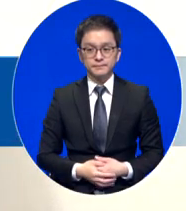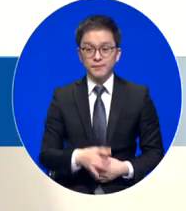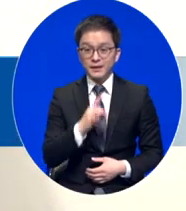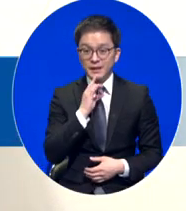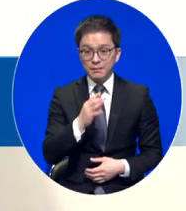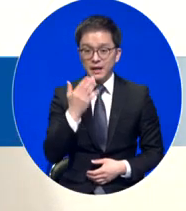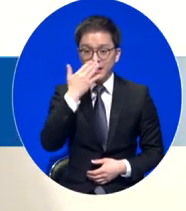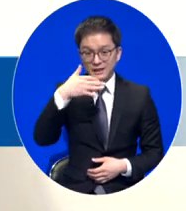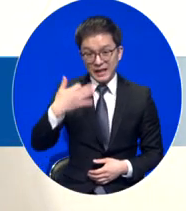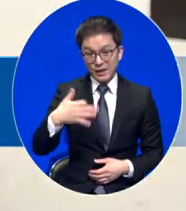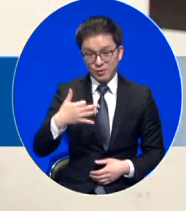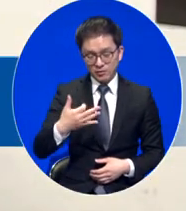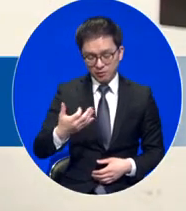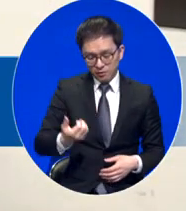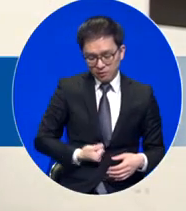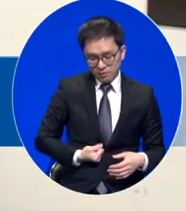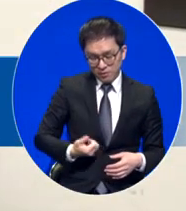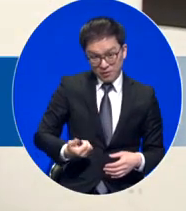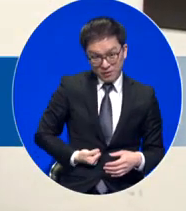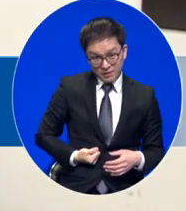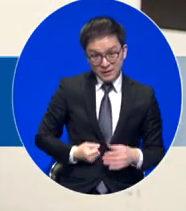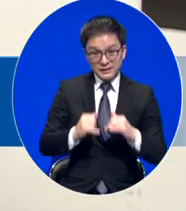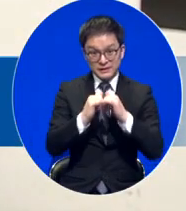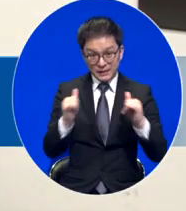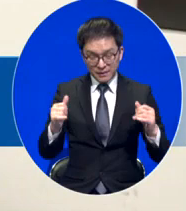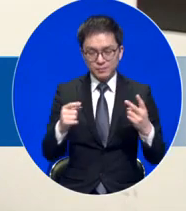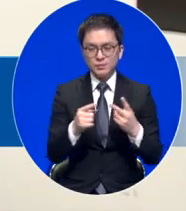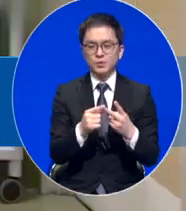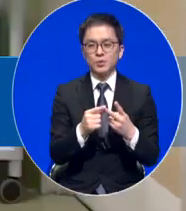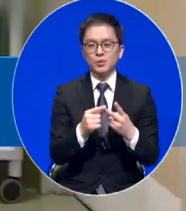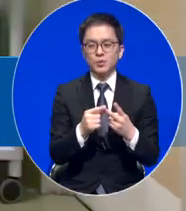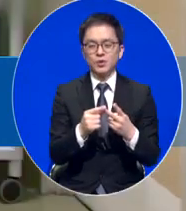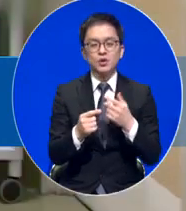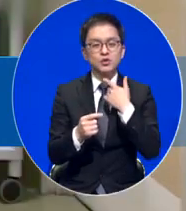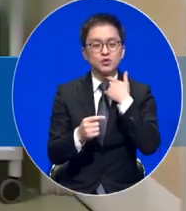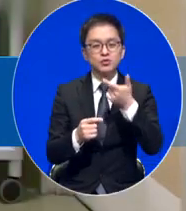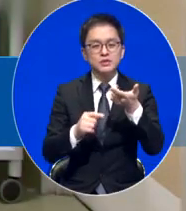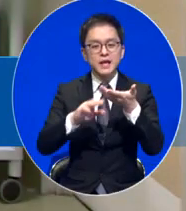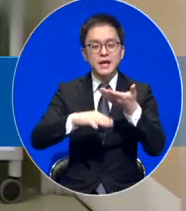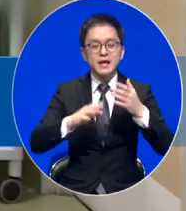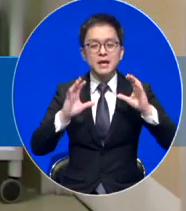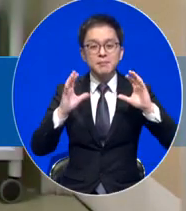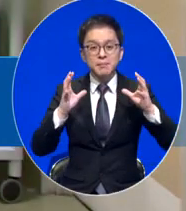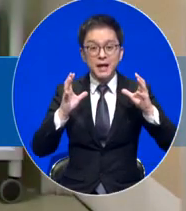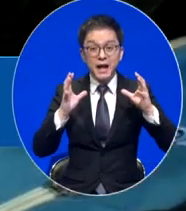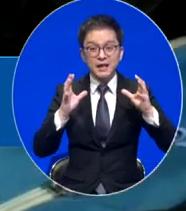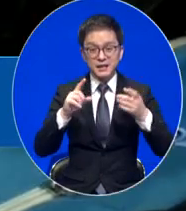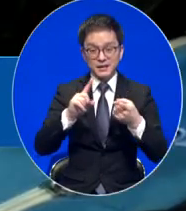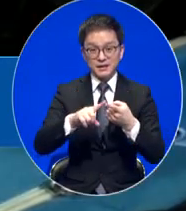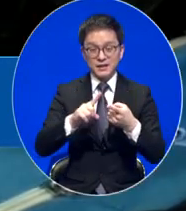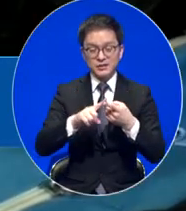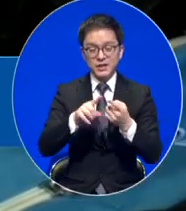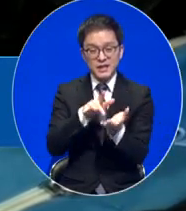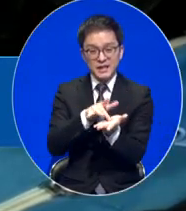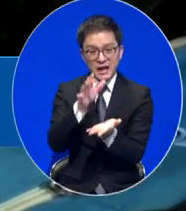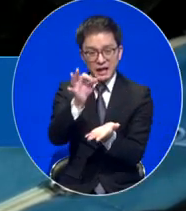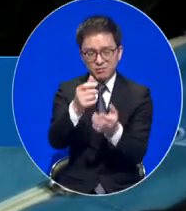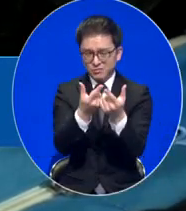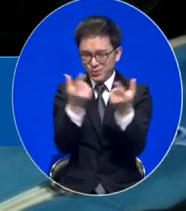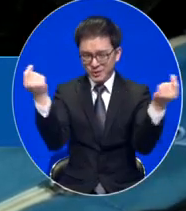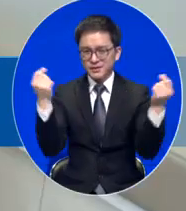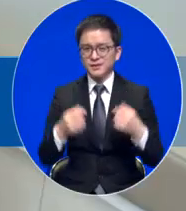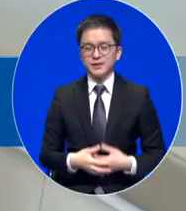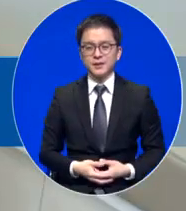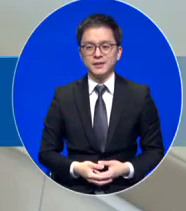다만 당뇨병으로 인슐린을 투여하고 있거나 일부 상병에서 6세 미만의 소아라면 차등 적용 대상에서